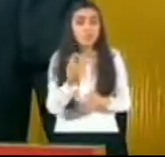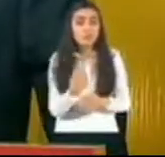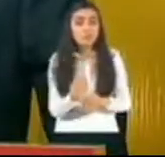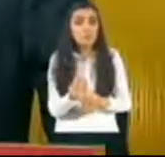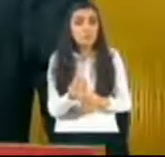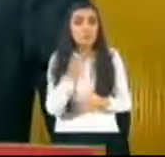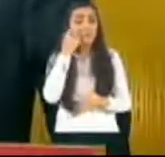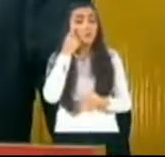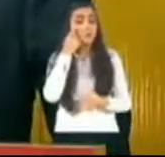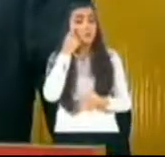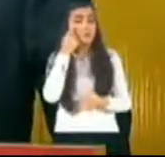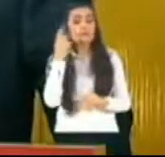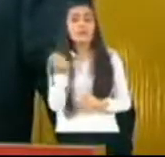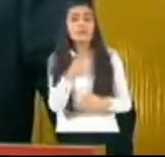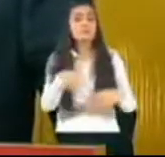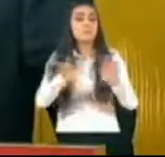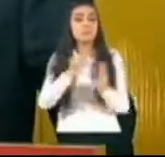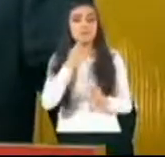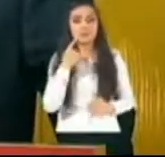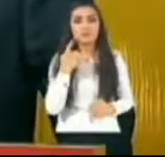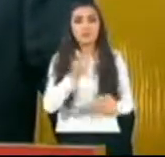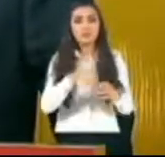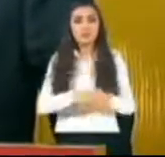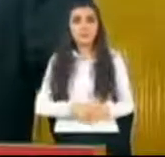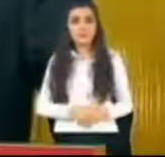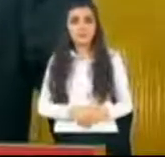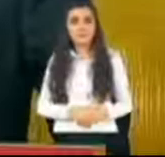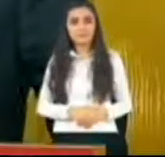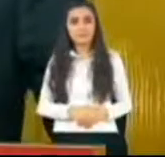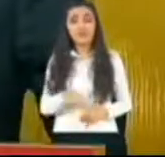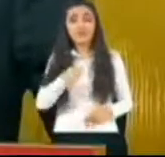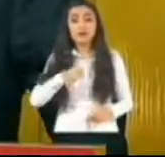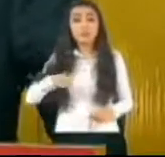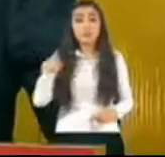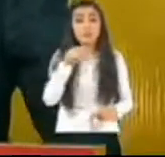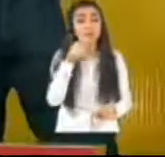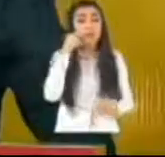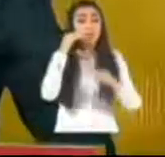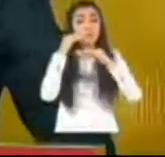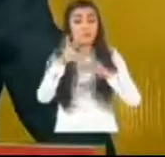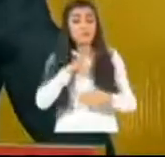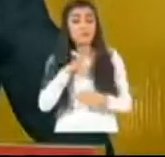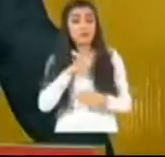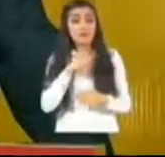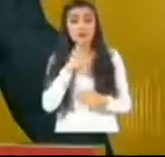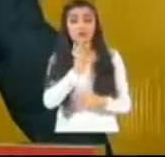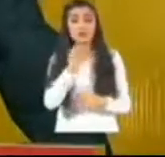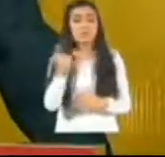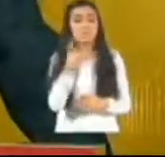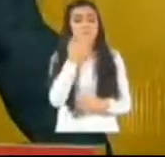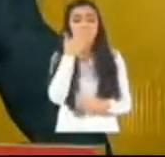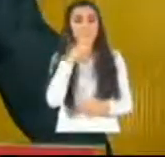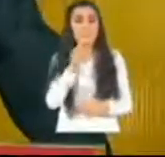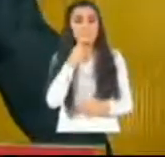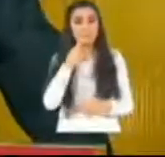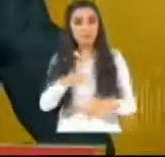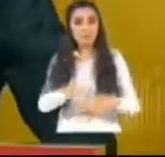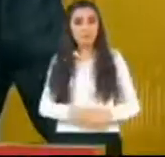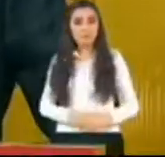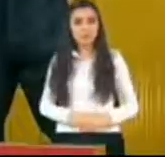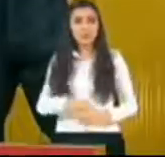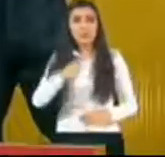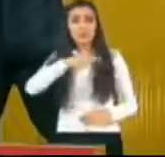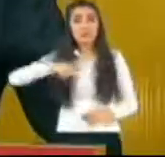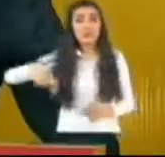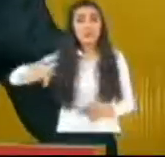da gözlerden kaçmamaktadır. Bunları milletimize vaat edecekler hiçbir şey yoktur.